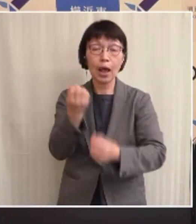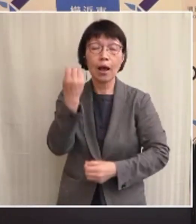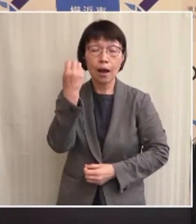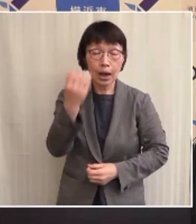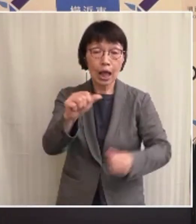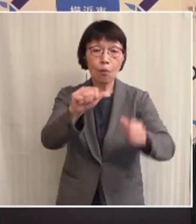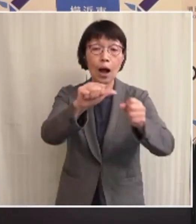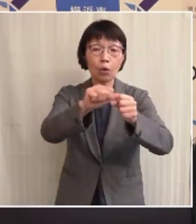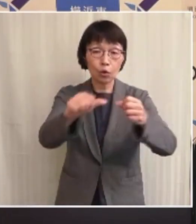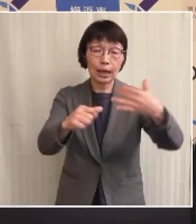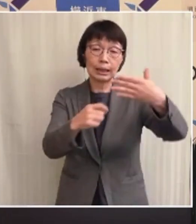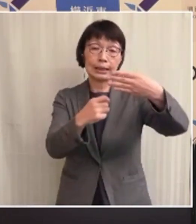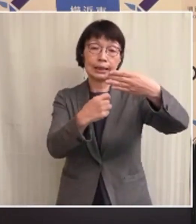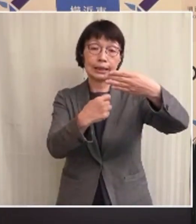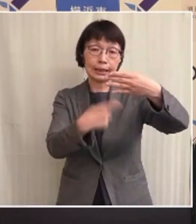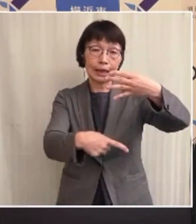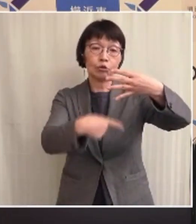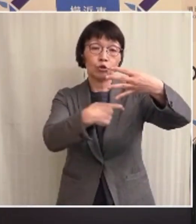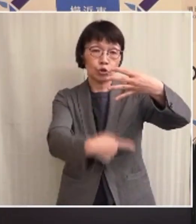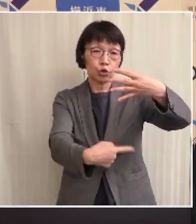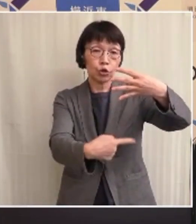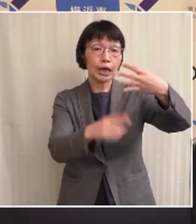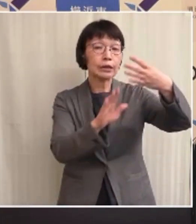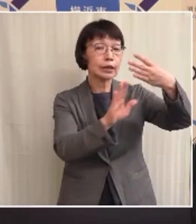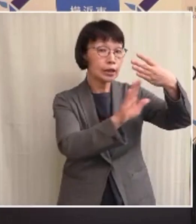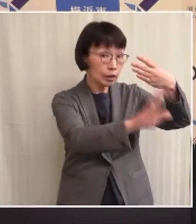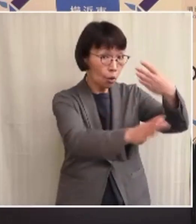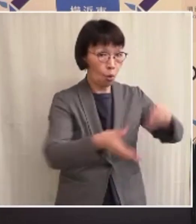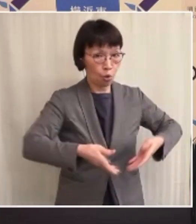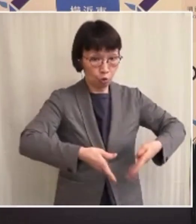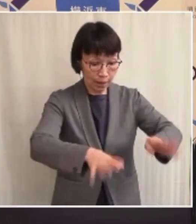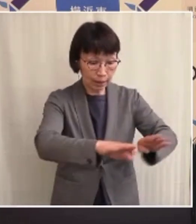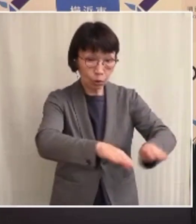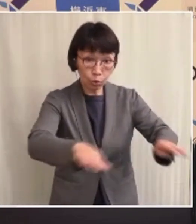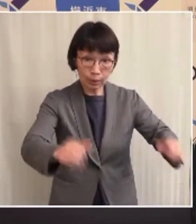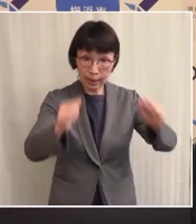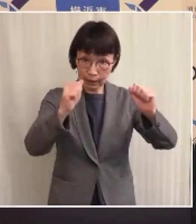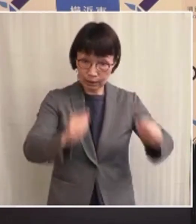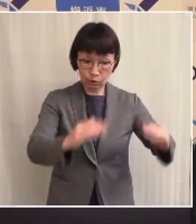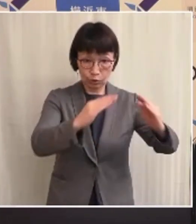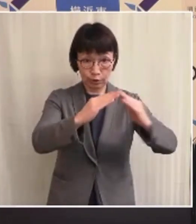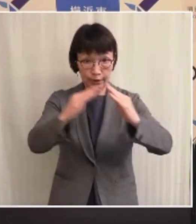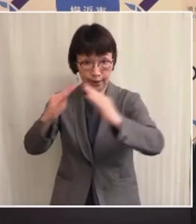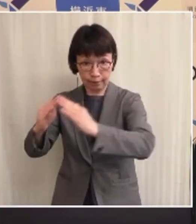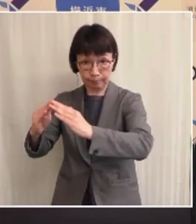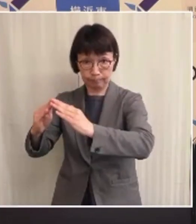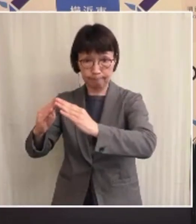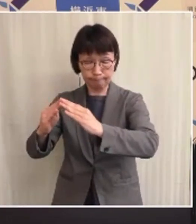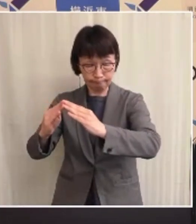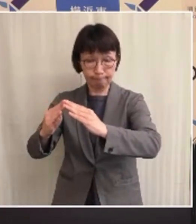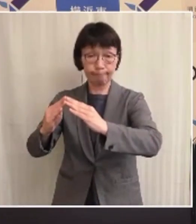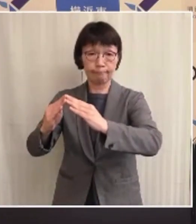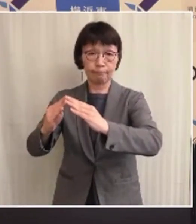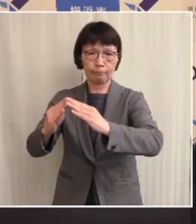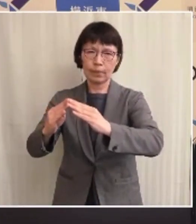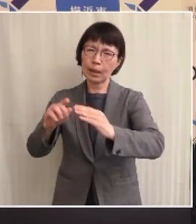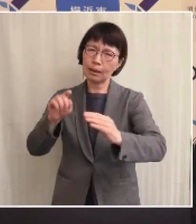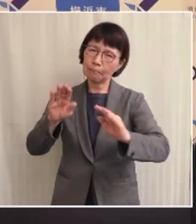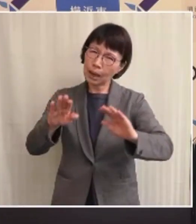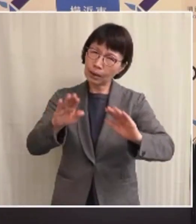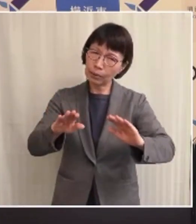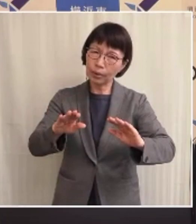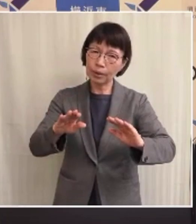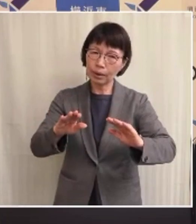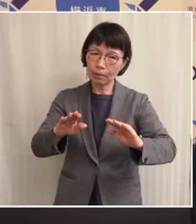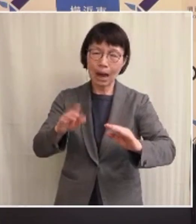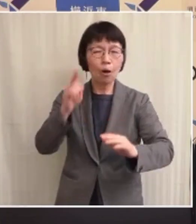令和5年の4月1日以降に生まれたお子さんがいる世帯で、これはあくまでまだパイロット的な